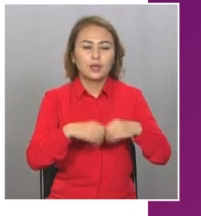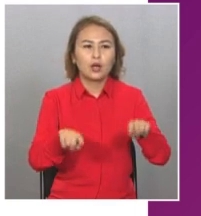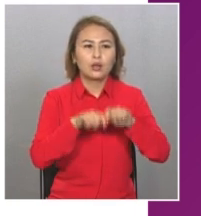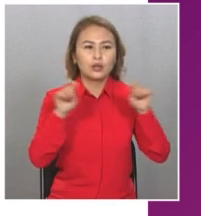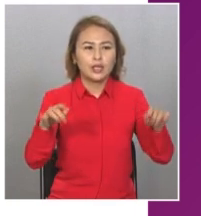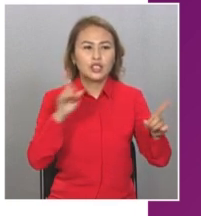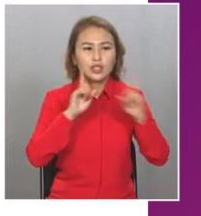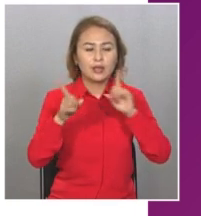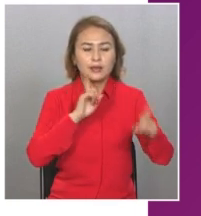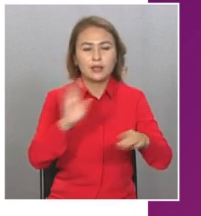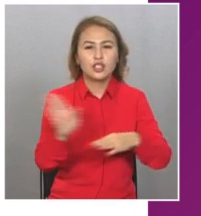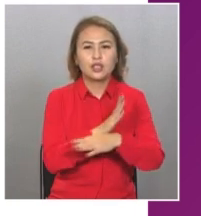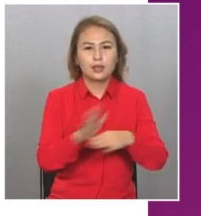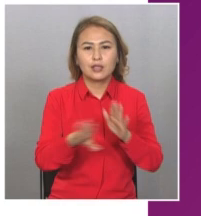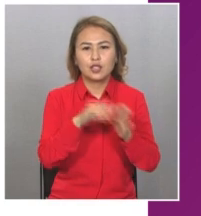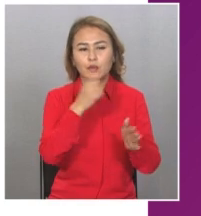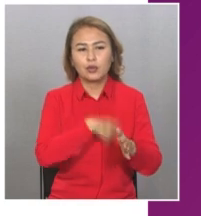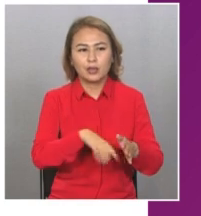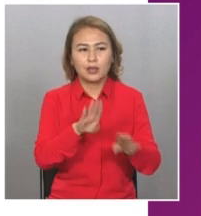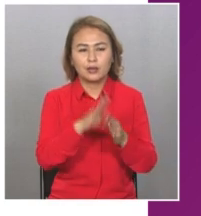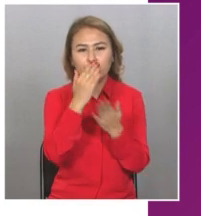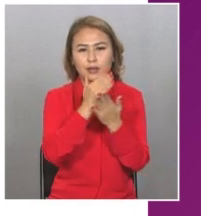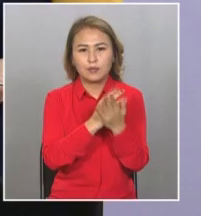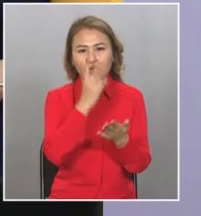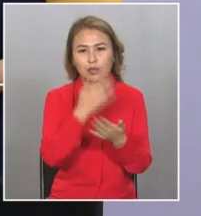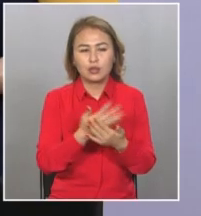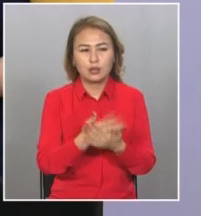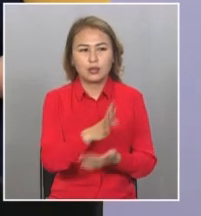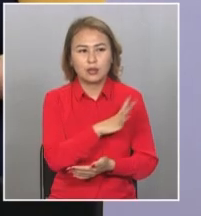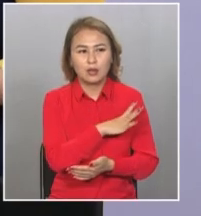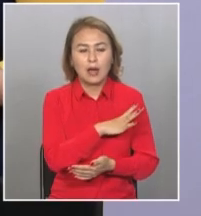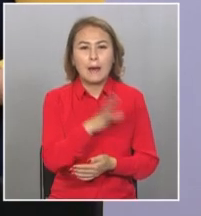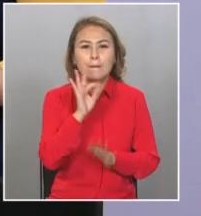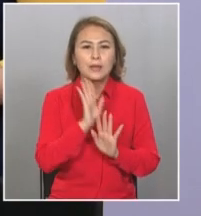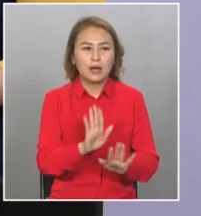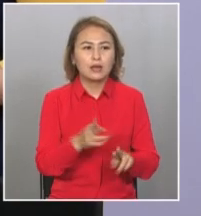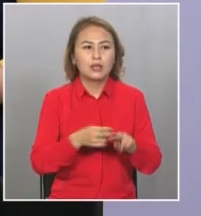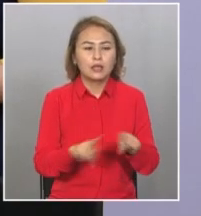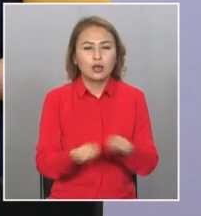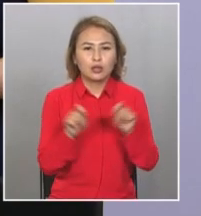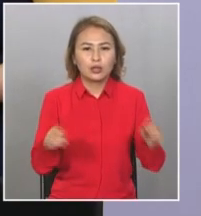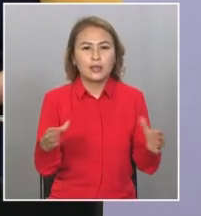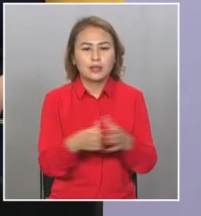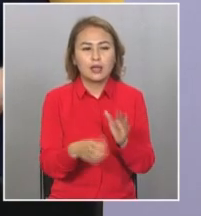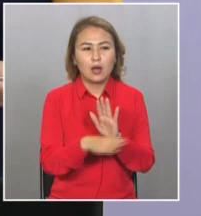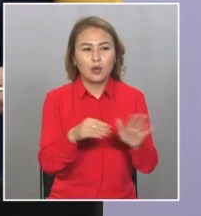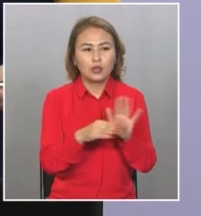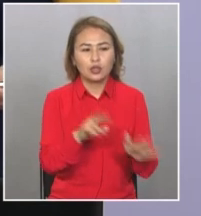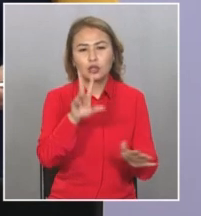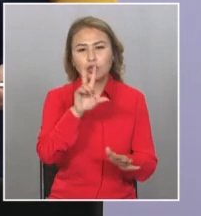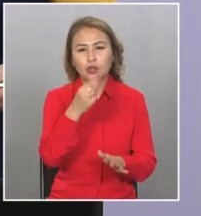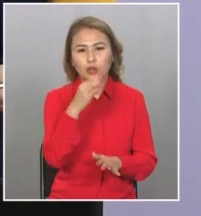Құрылтай жиналысына жеке депутаттардың тізімдерінде ұсынды. Бірақ құрылтай сайлауында